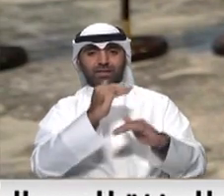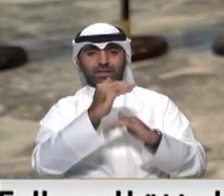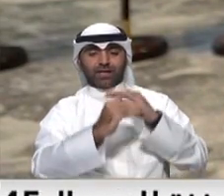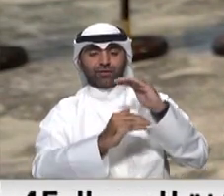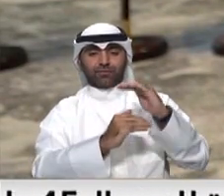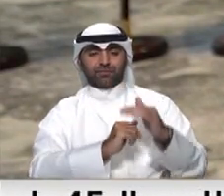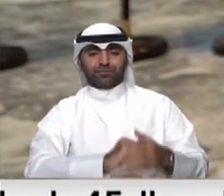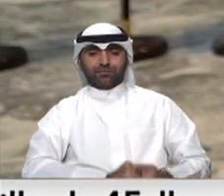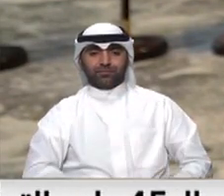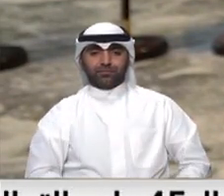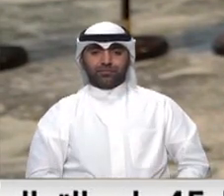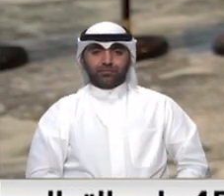الكويت لندن